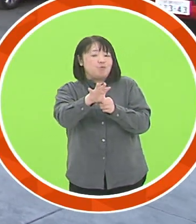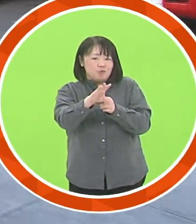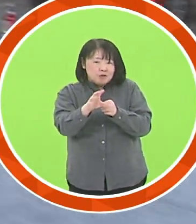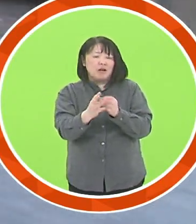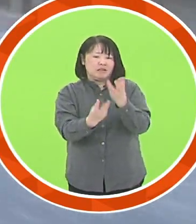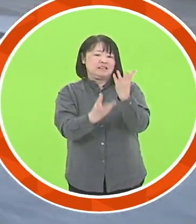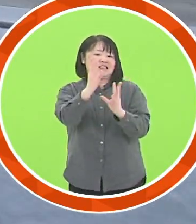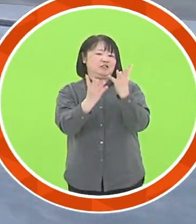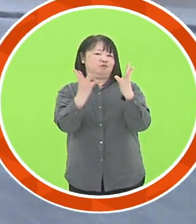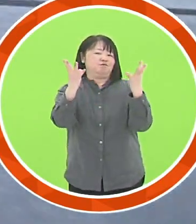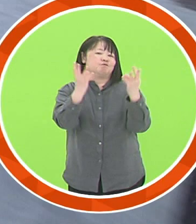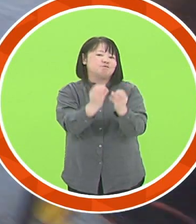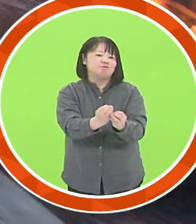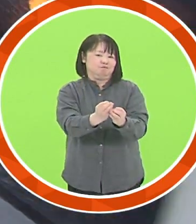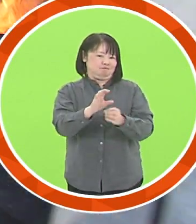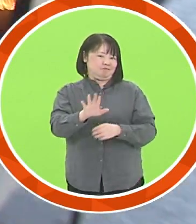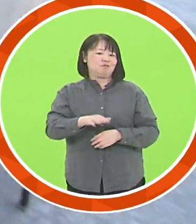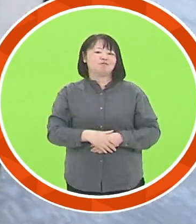ります。